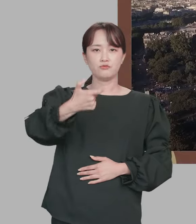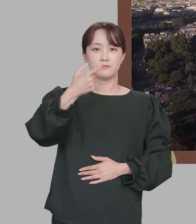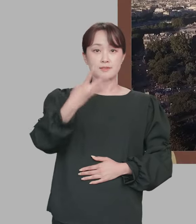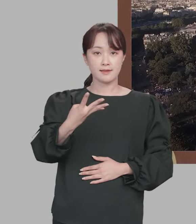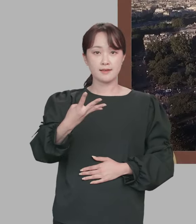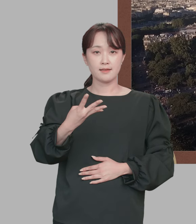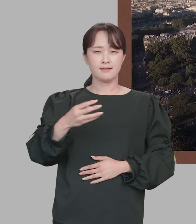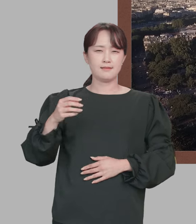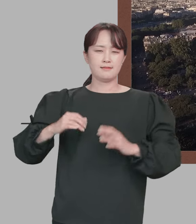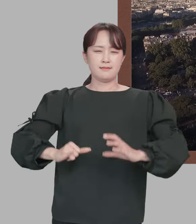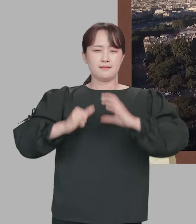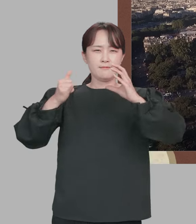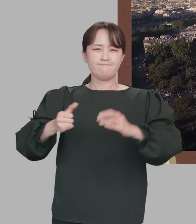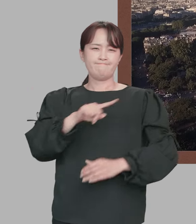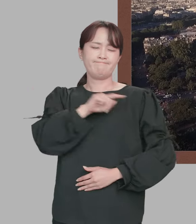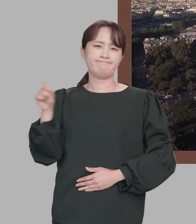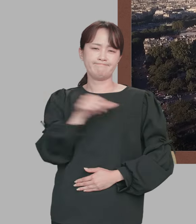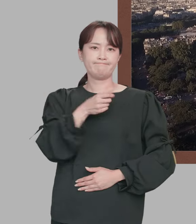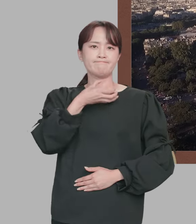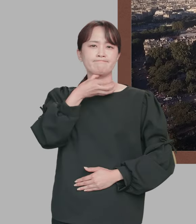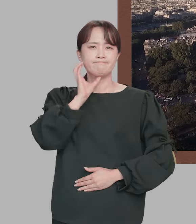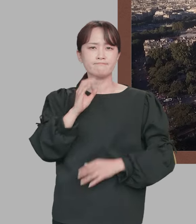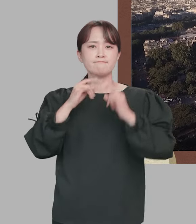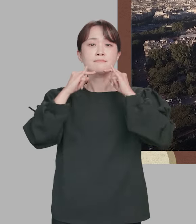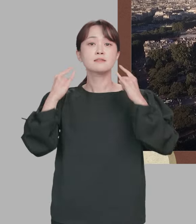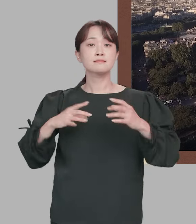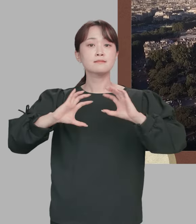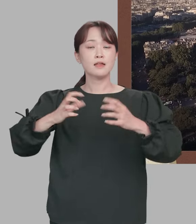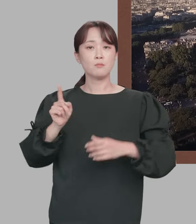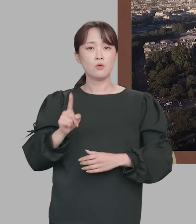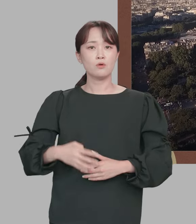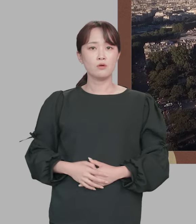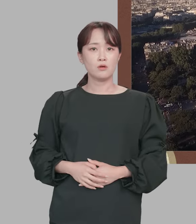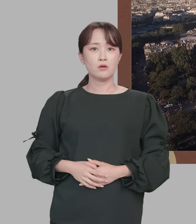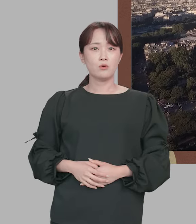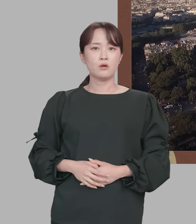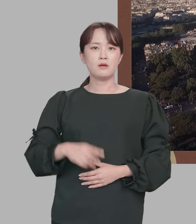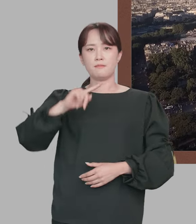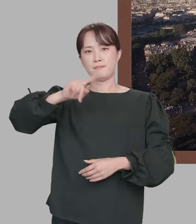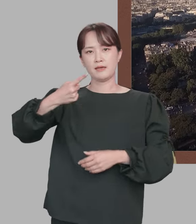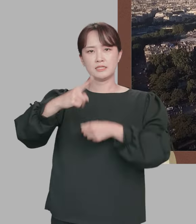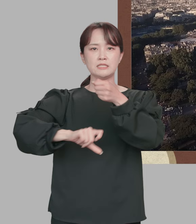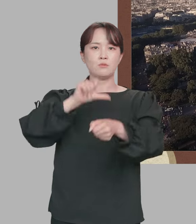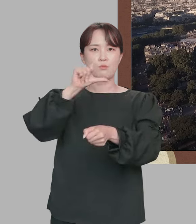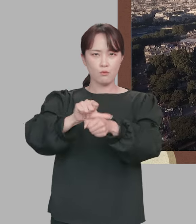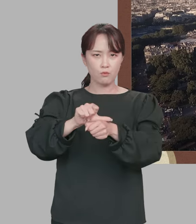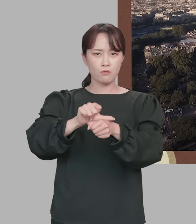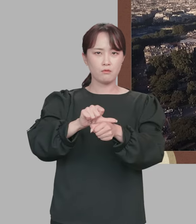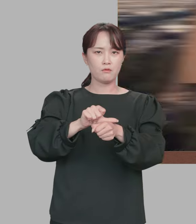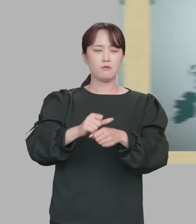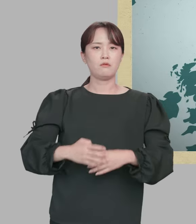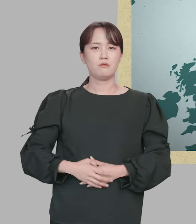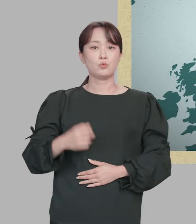1864년 세계에서 가장 빠르게 이 고령화 사회로 진입한 프랑스는 고령 사회로 가는데 115년이란 긴 시간이